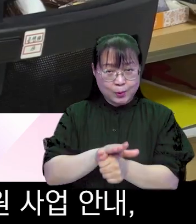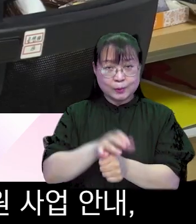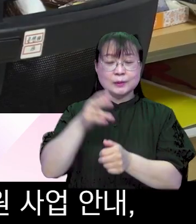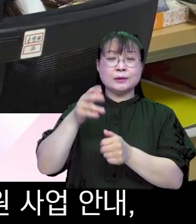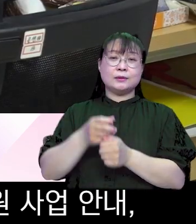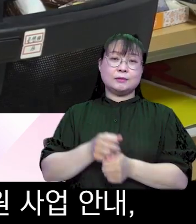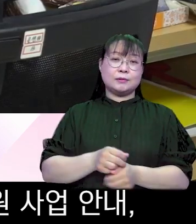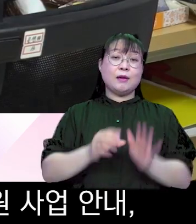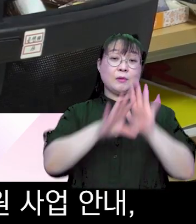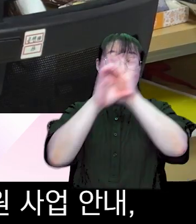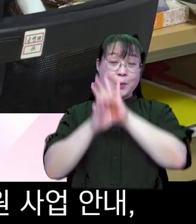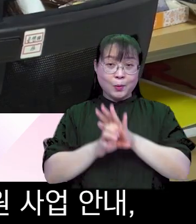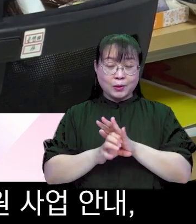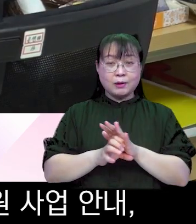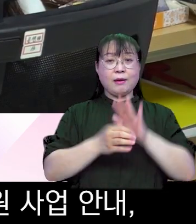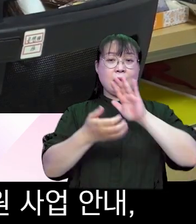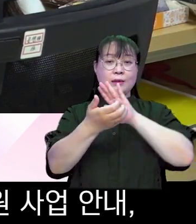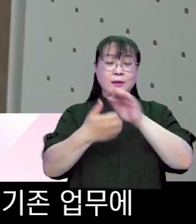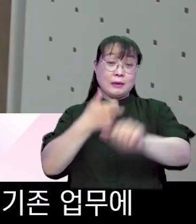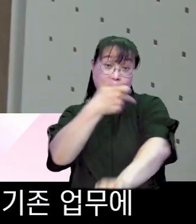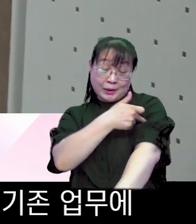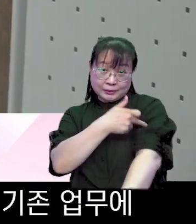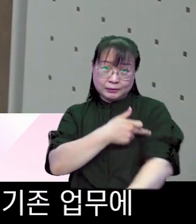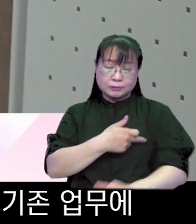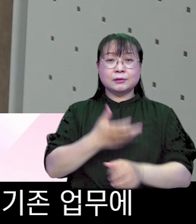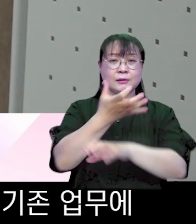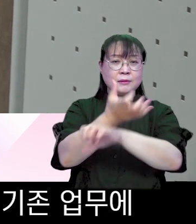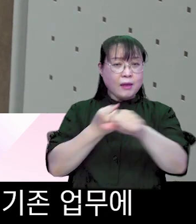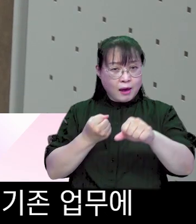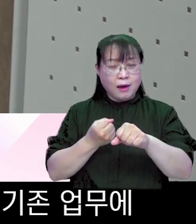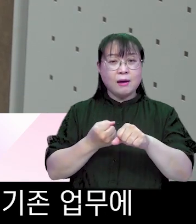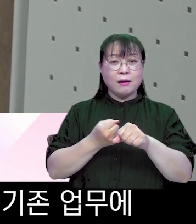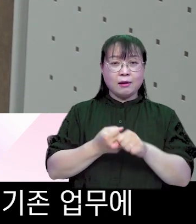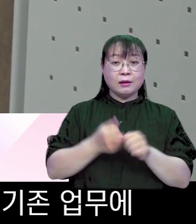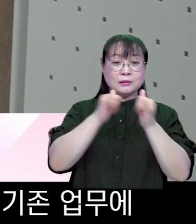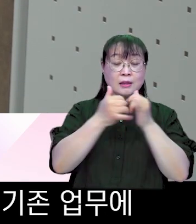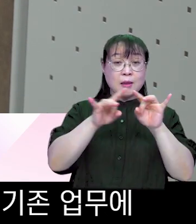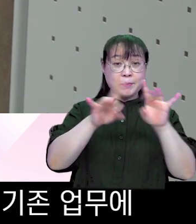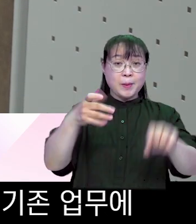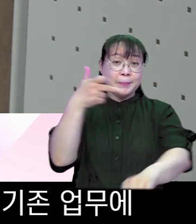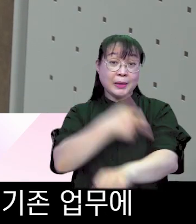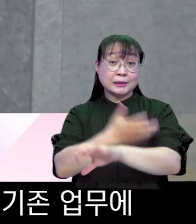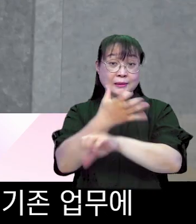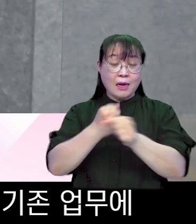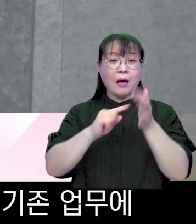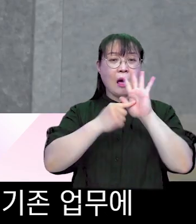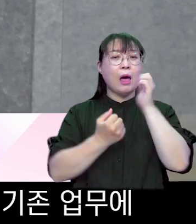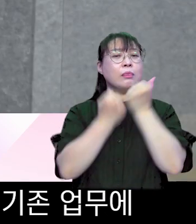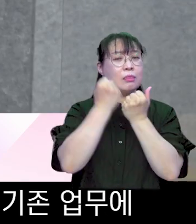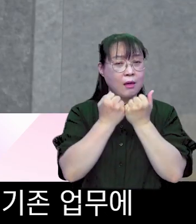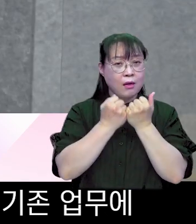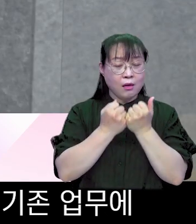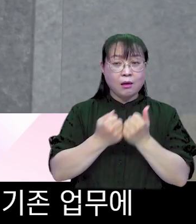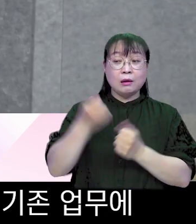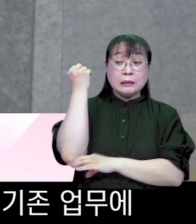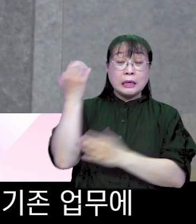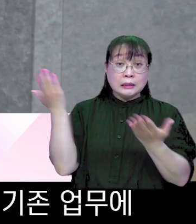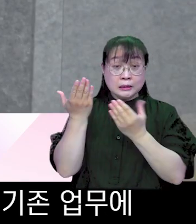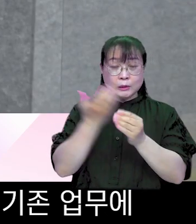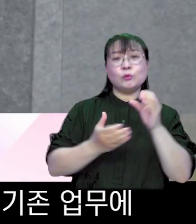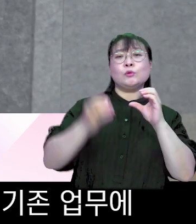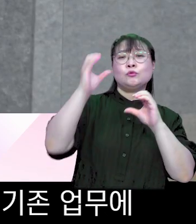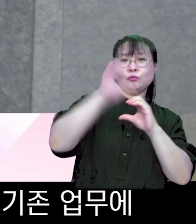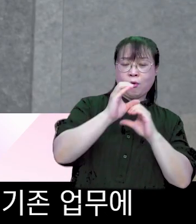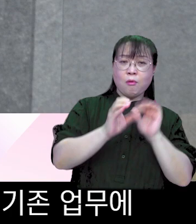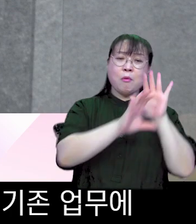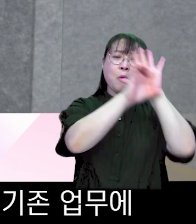충남 재난지원금 지원 사업 안내, 코로나19 백신 예방접종 사전 예약 지원, 대상별 백신 예약 안내 업무